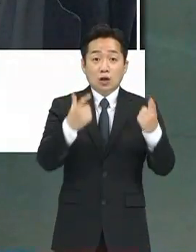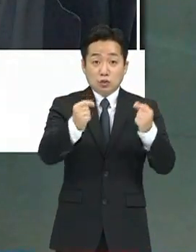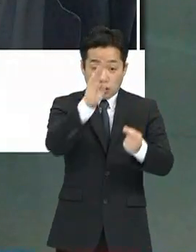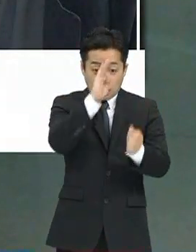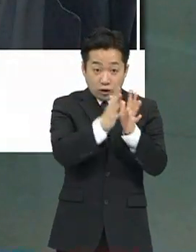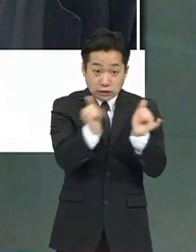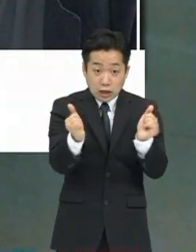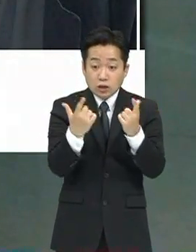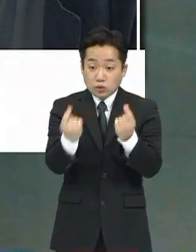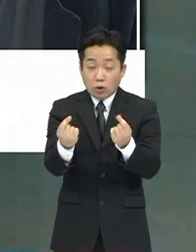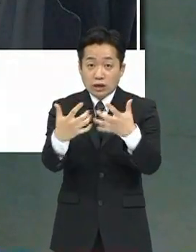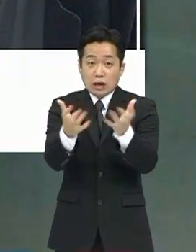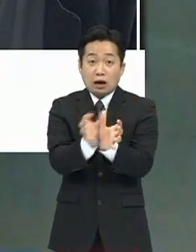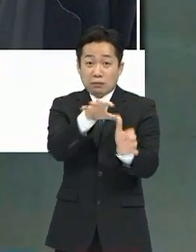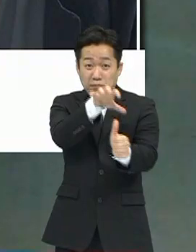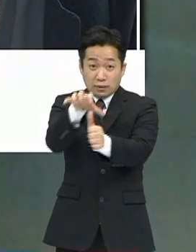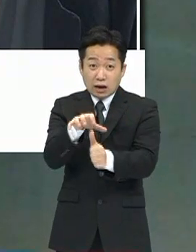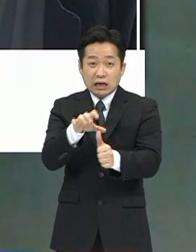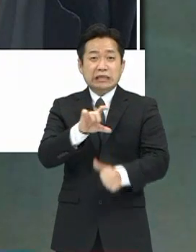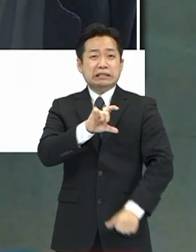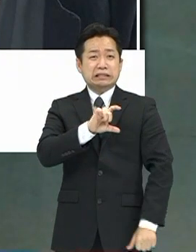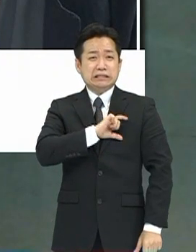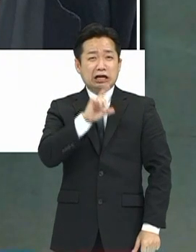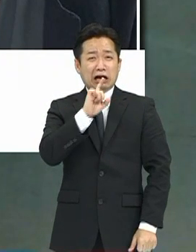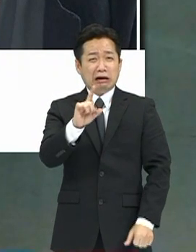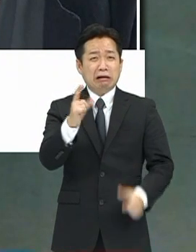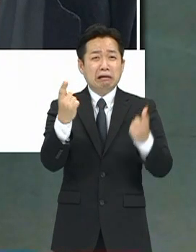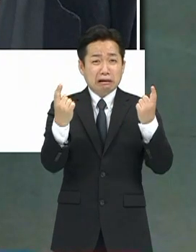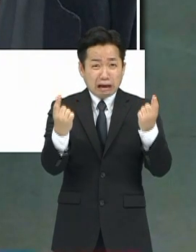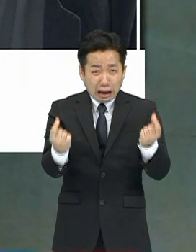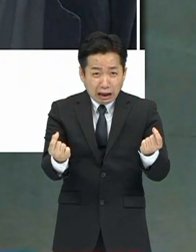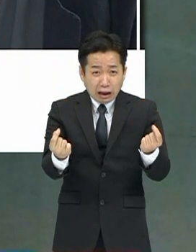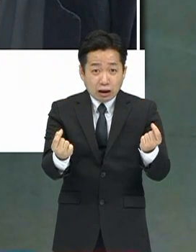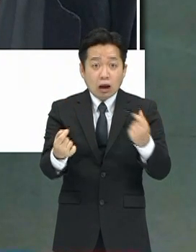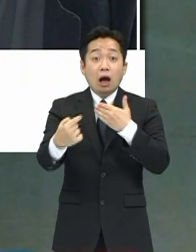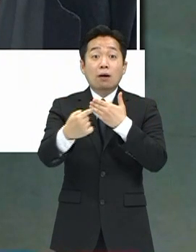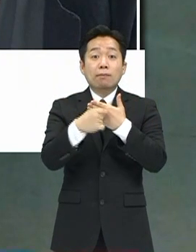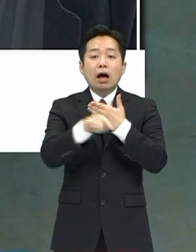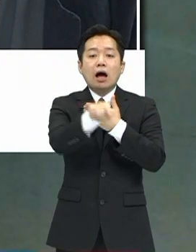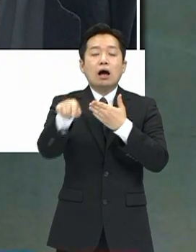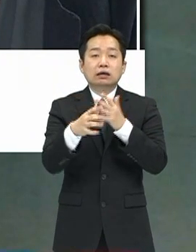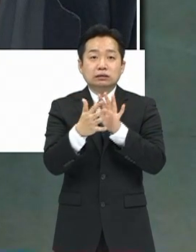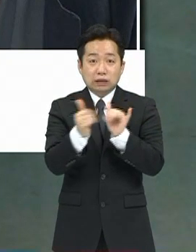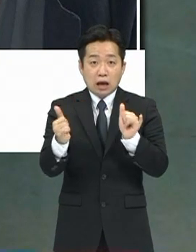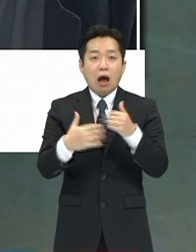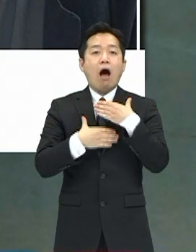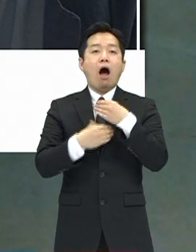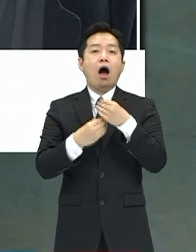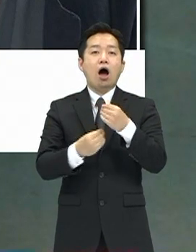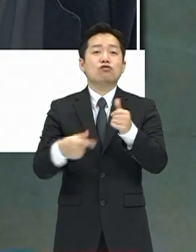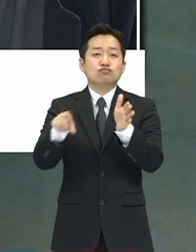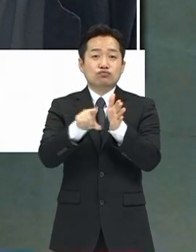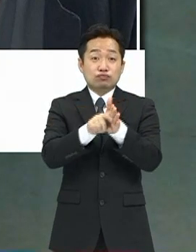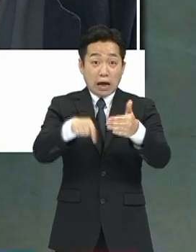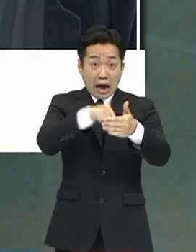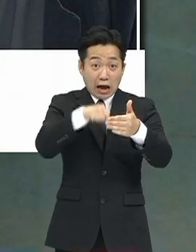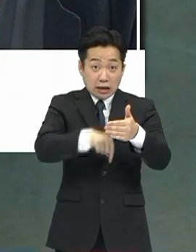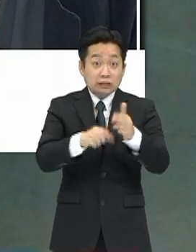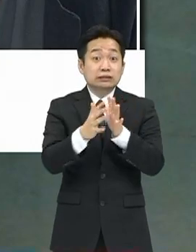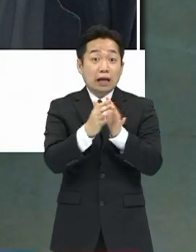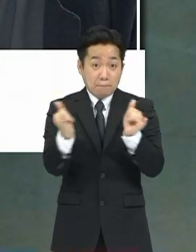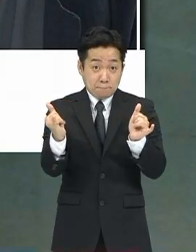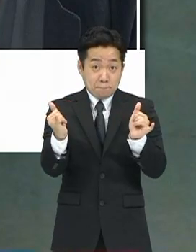격리라는 이름을 그럴듯하게 붙여놨지만 사실은 바깥에 있는 사람들이 안전하기 위해서 내부에 있는